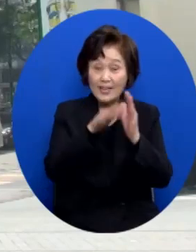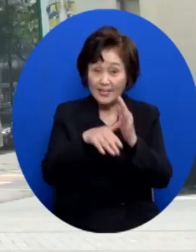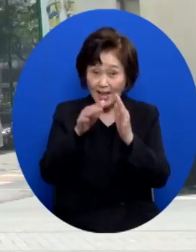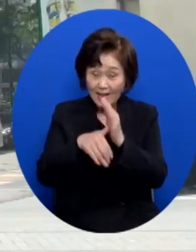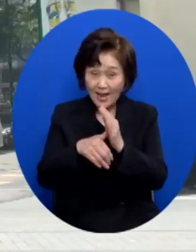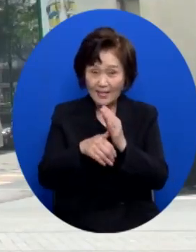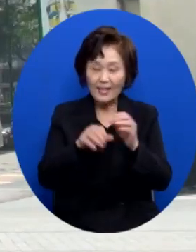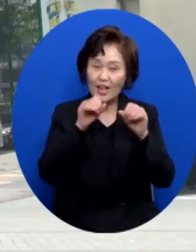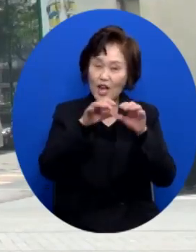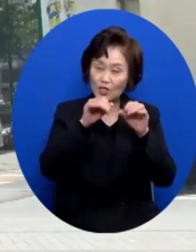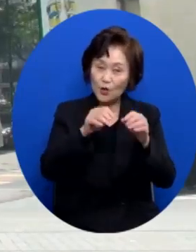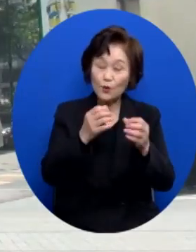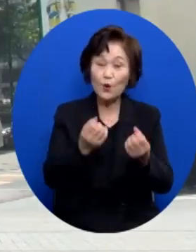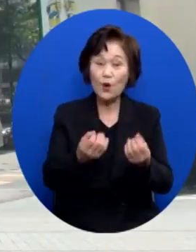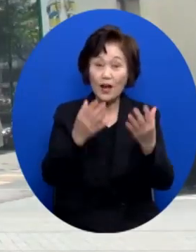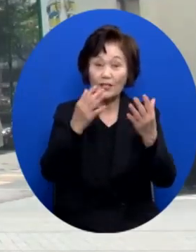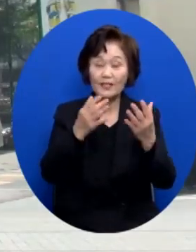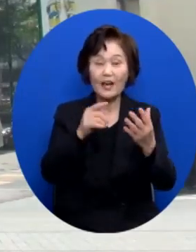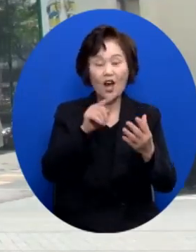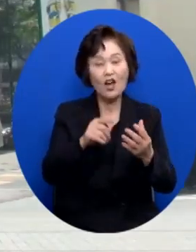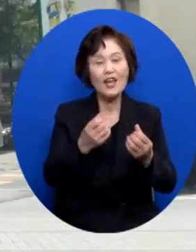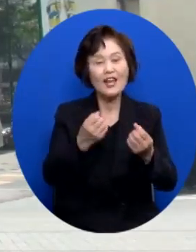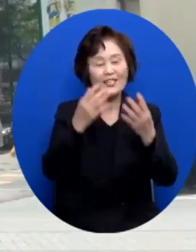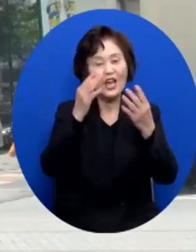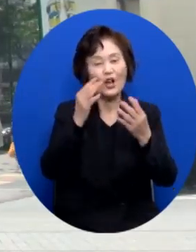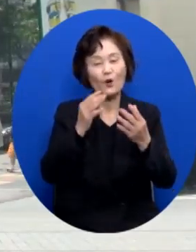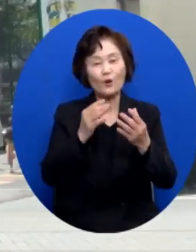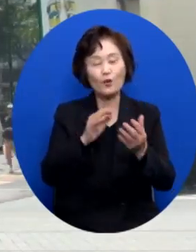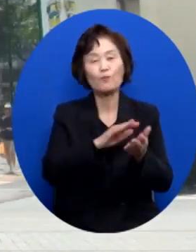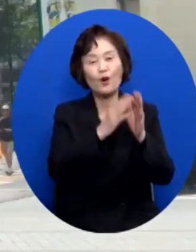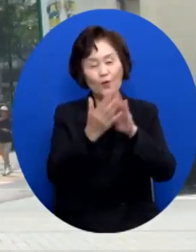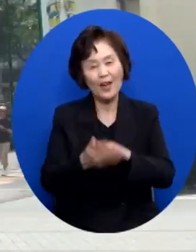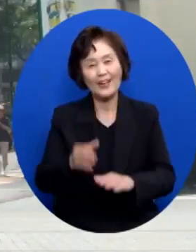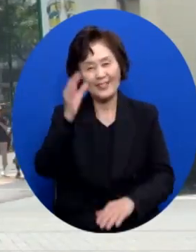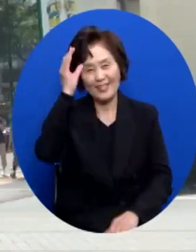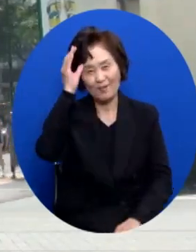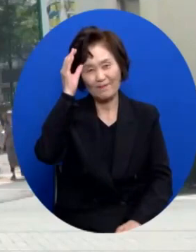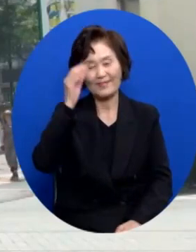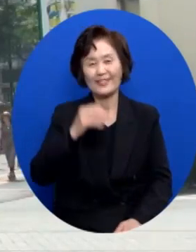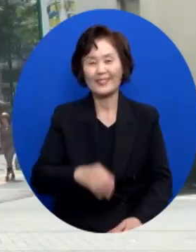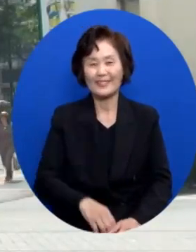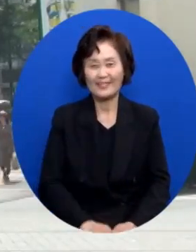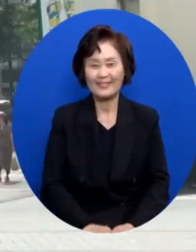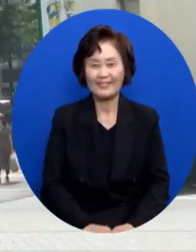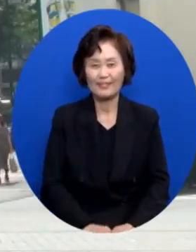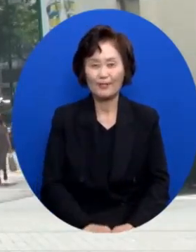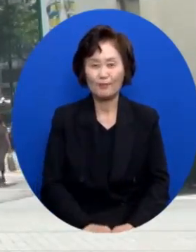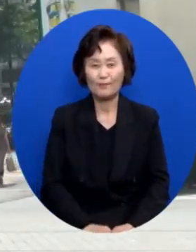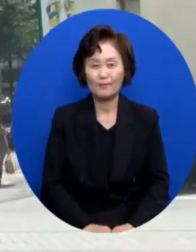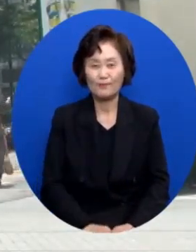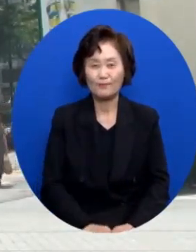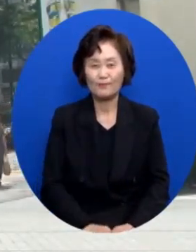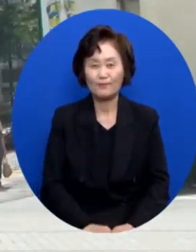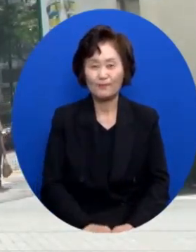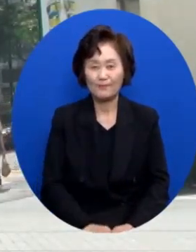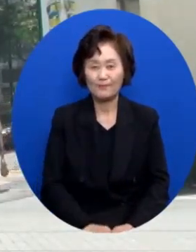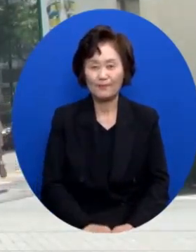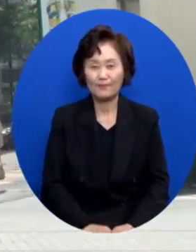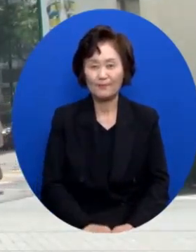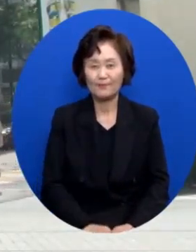패 세계선교의 새 파도가 일길 기대해봅니다 태국 방에서 CTS 뉴스